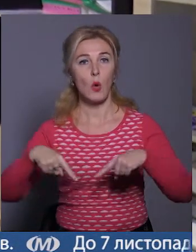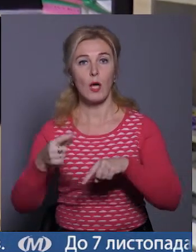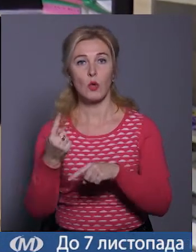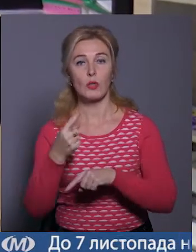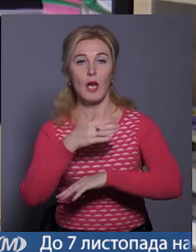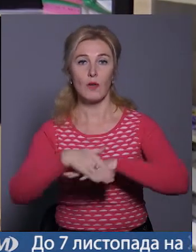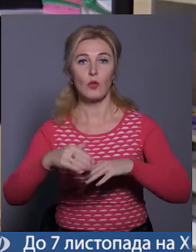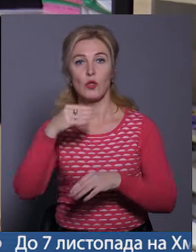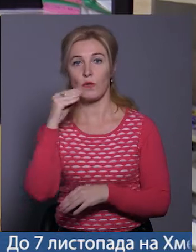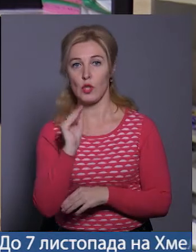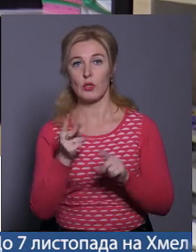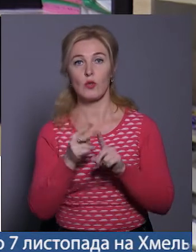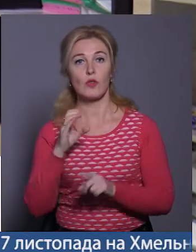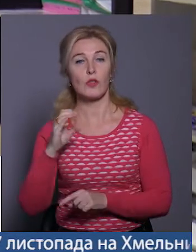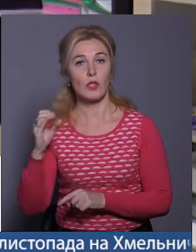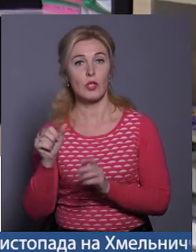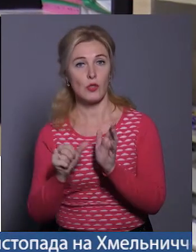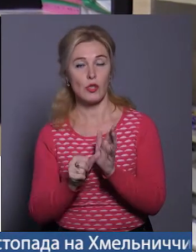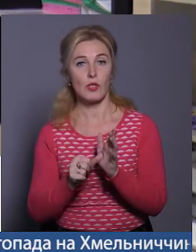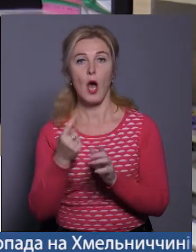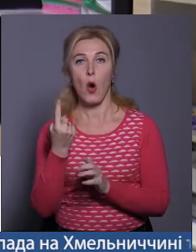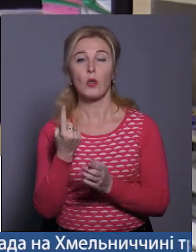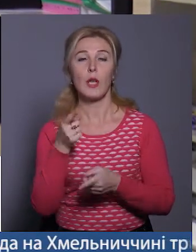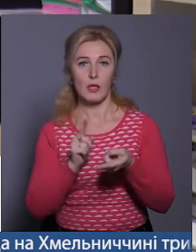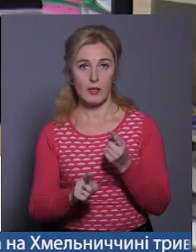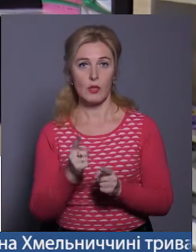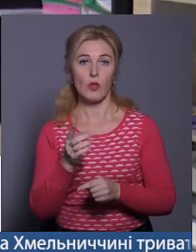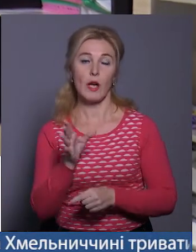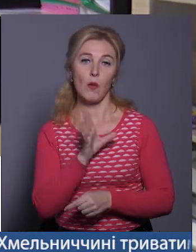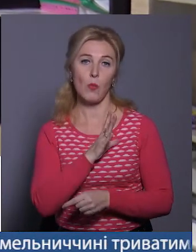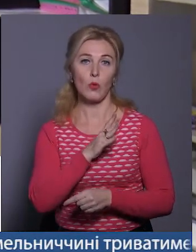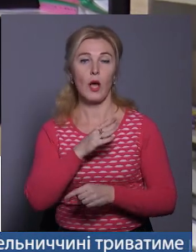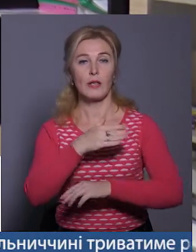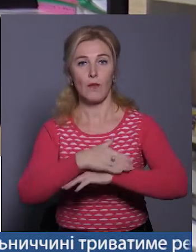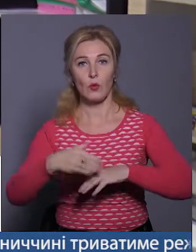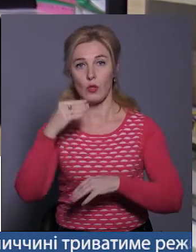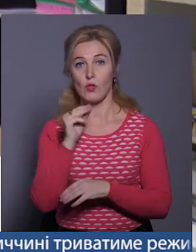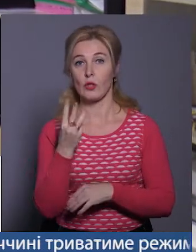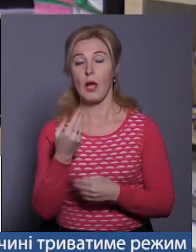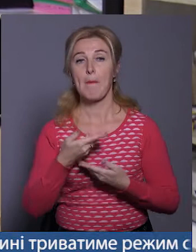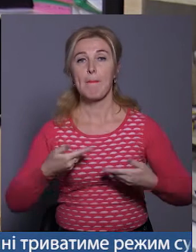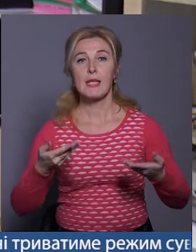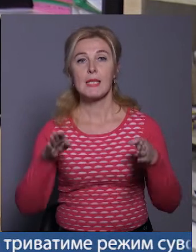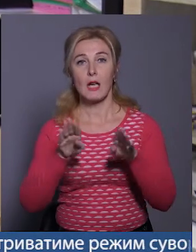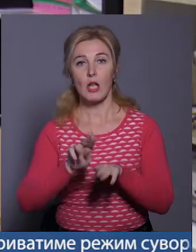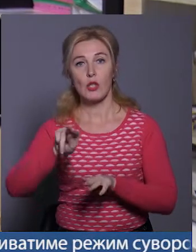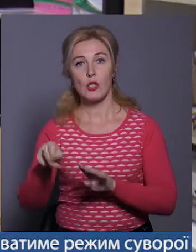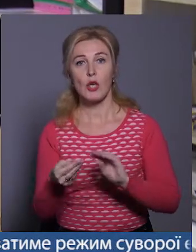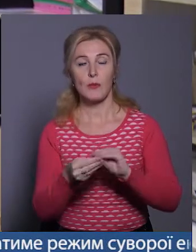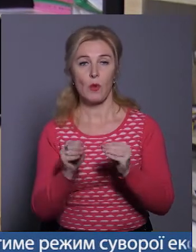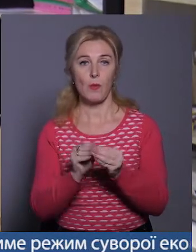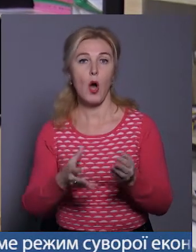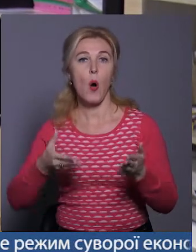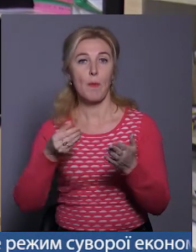Шевченка, друга на Січ-Вистрівців 6, одну дійсно та, яка знаходилась за адресою Шевченка 3, ми закрили через проблему з оплатою